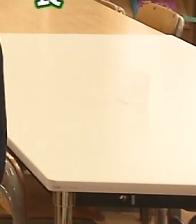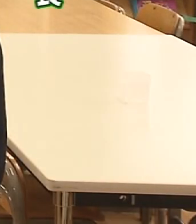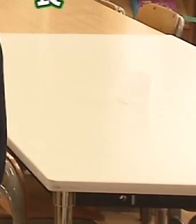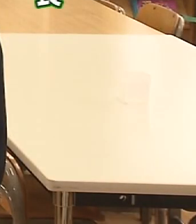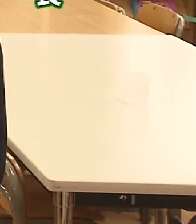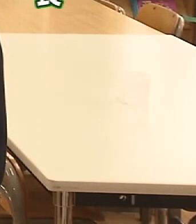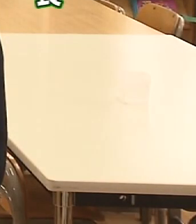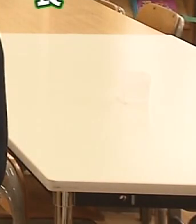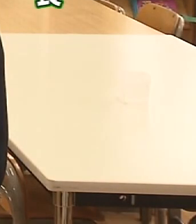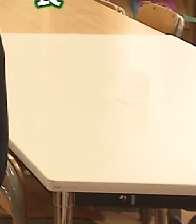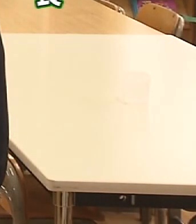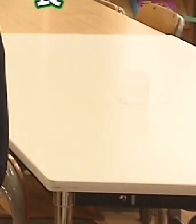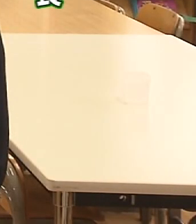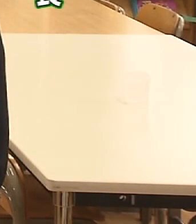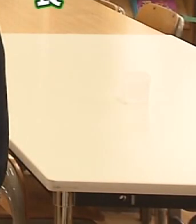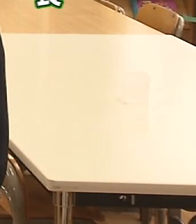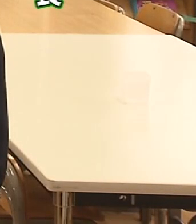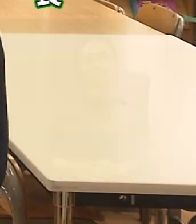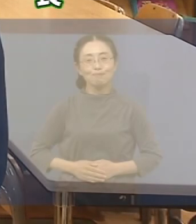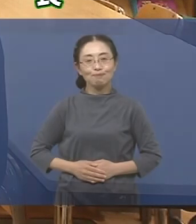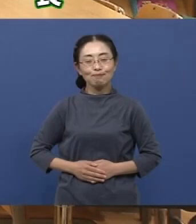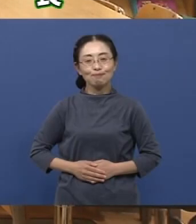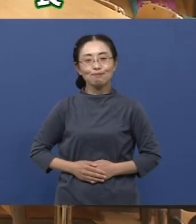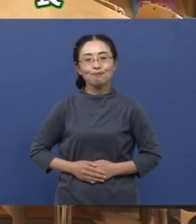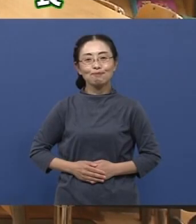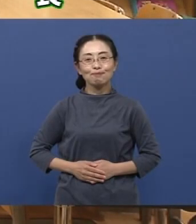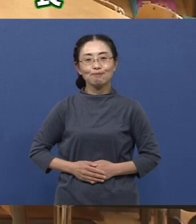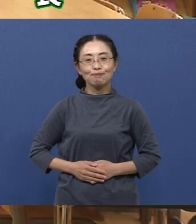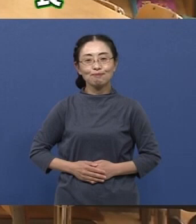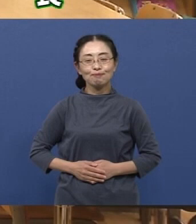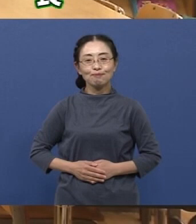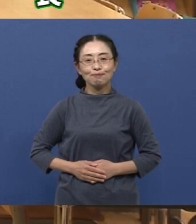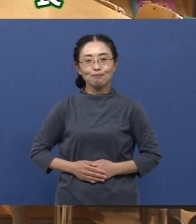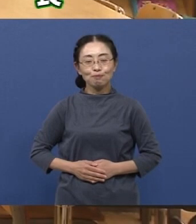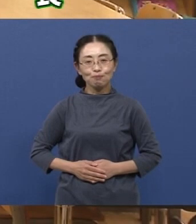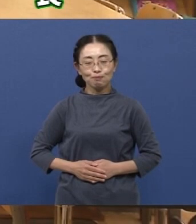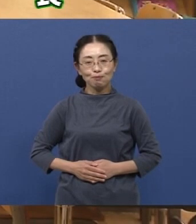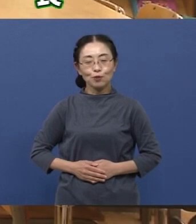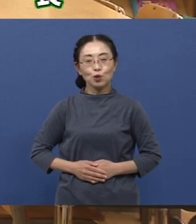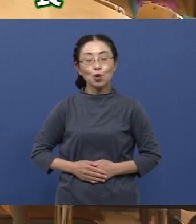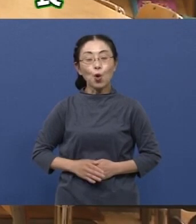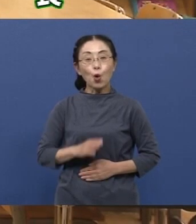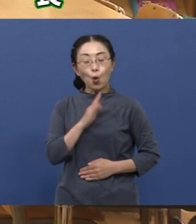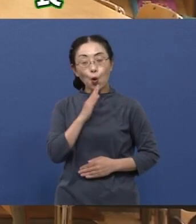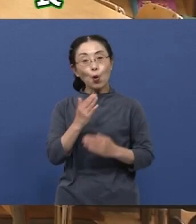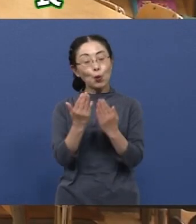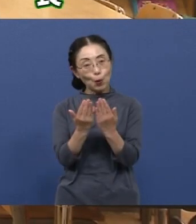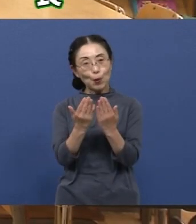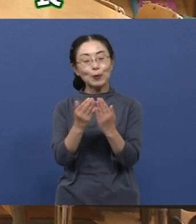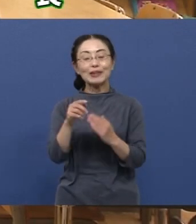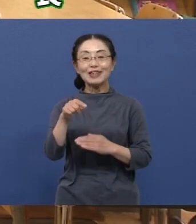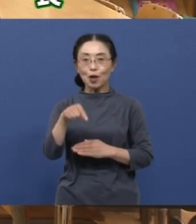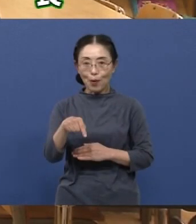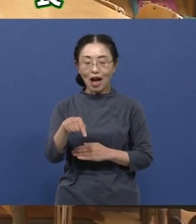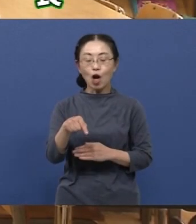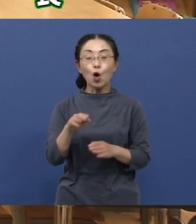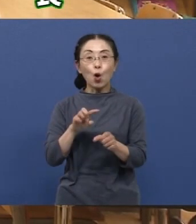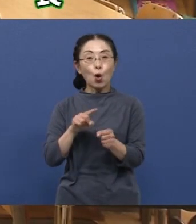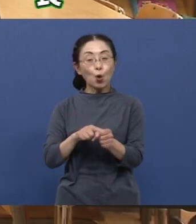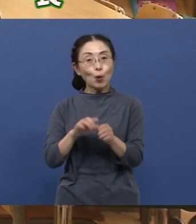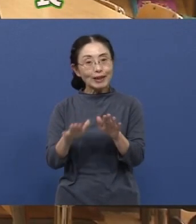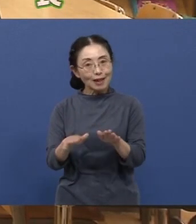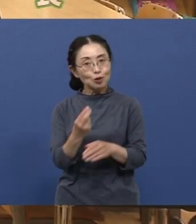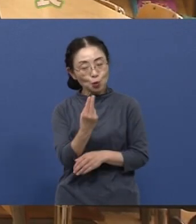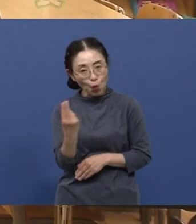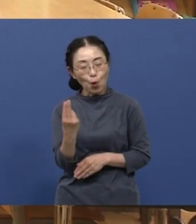どういった学校図書の活用を目指しておられますか？ 本校では今年度全